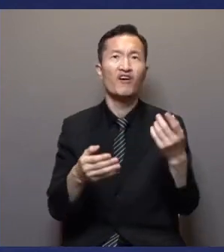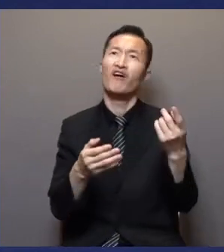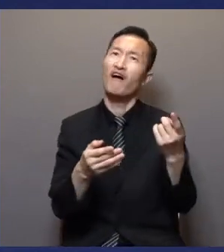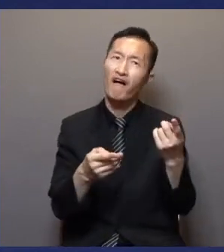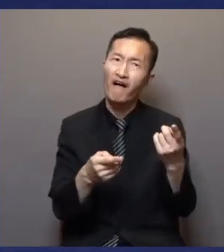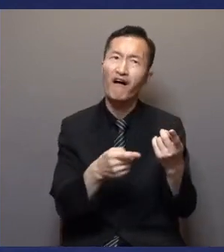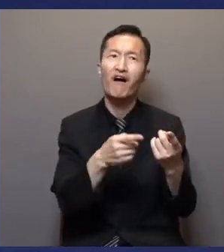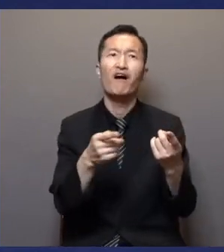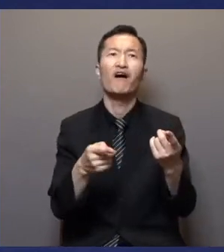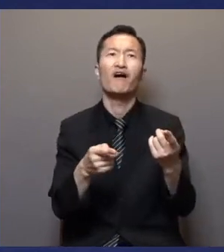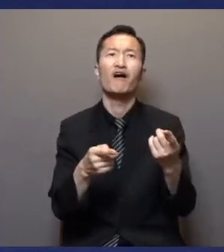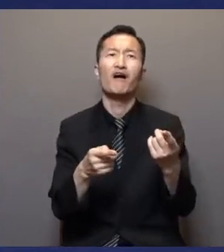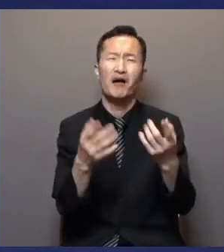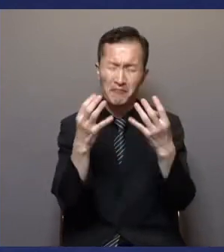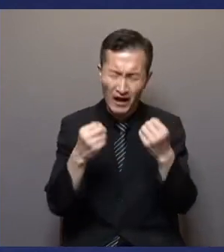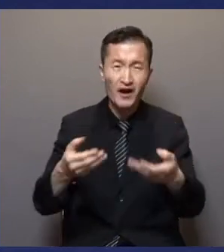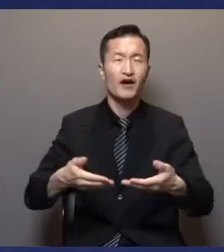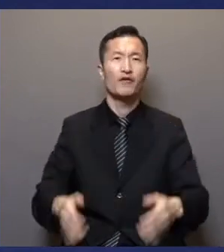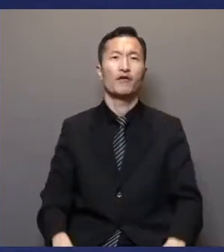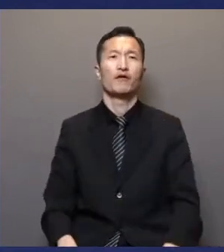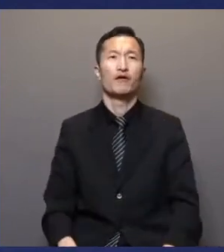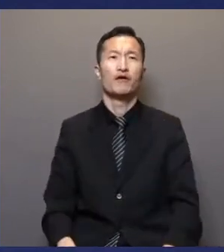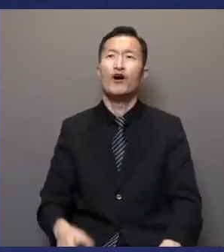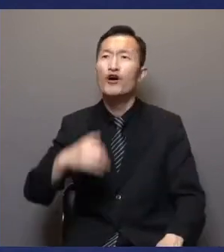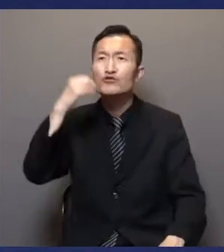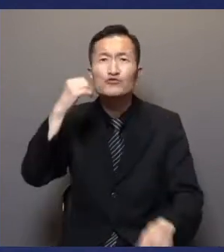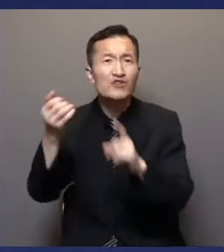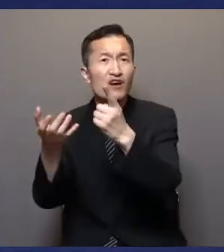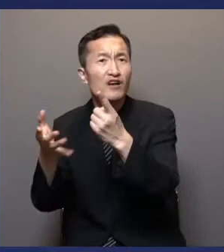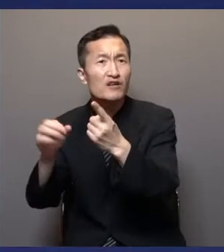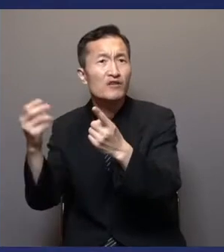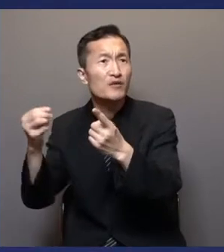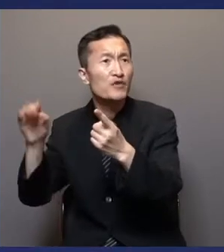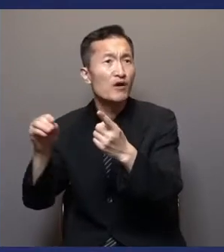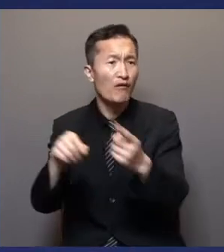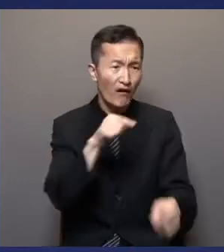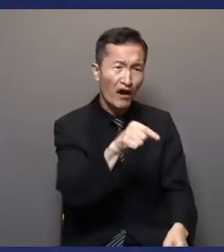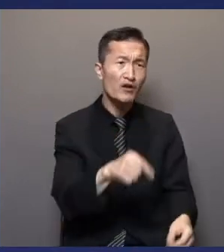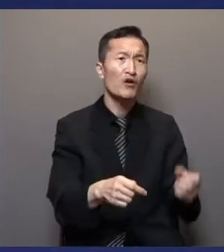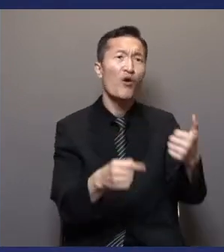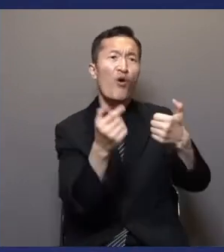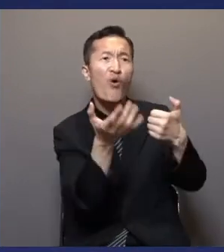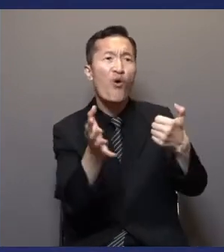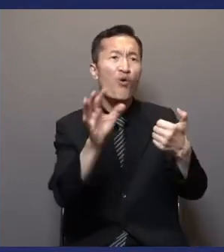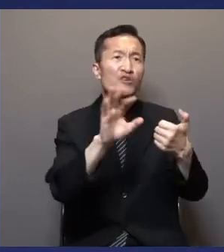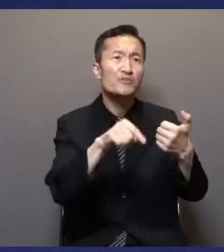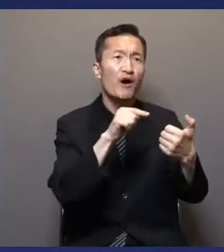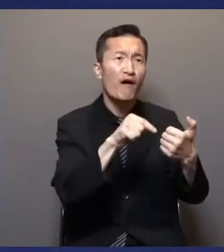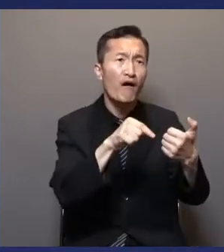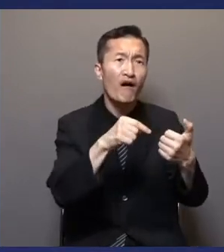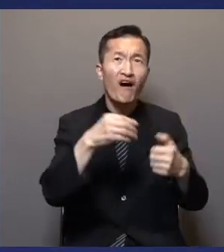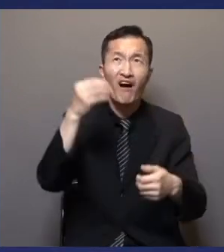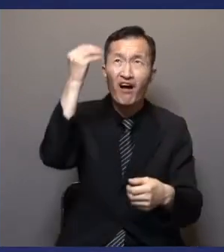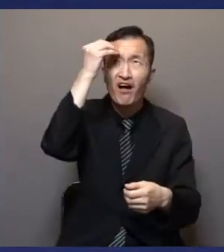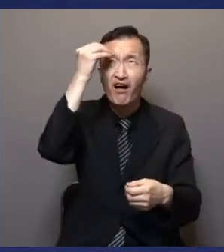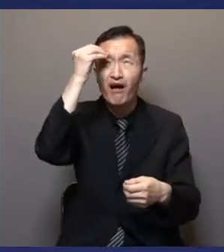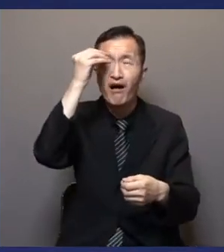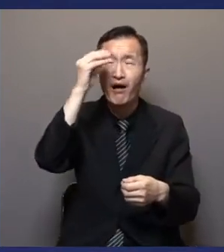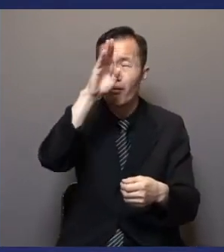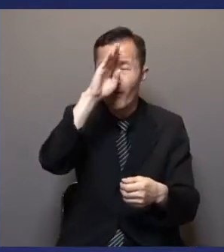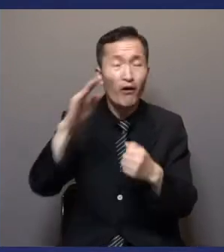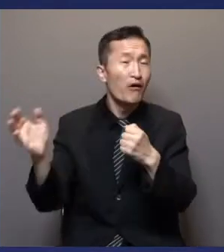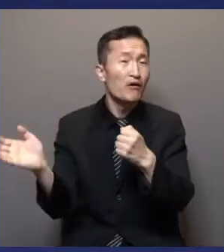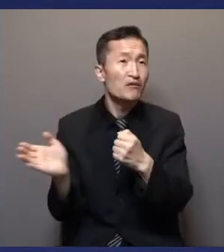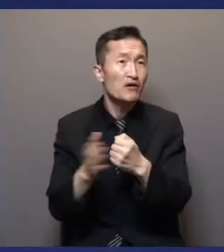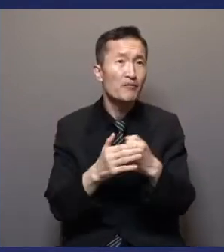원의 목숨값을 받아야 한다고, 누구의 아들은 왜 50억을 어지럼증이라고 하는 말도 안 되는